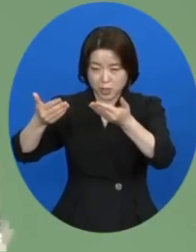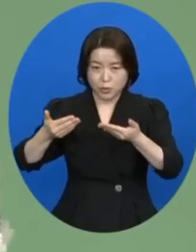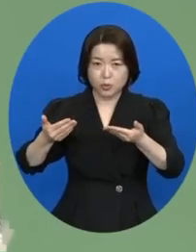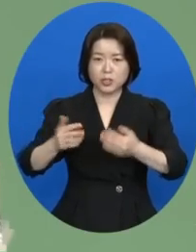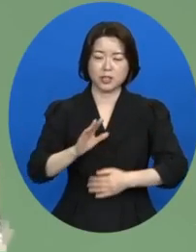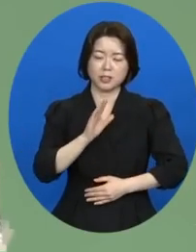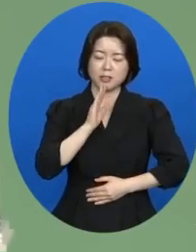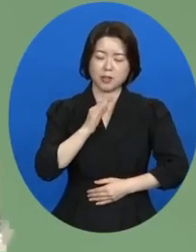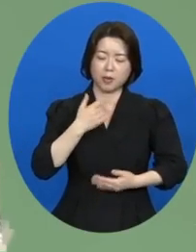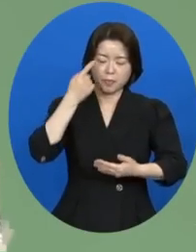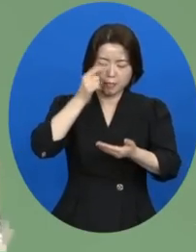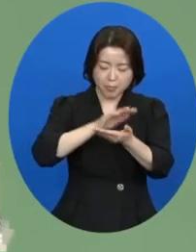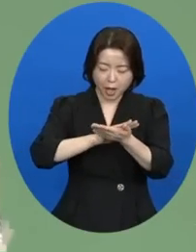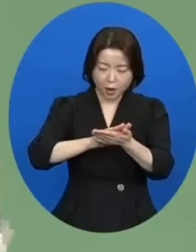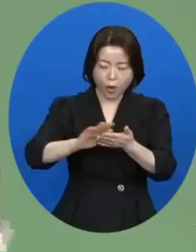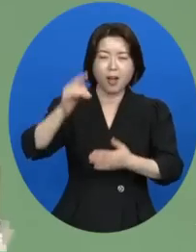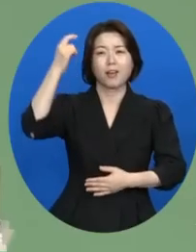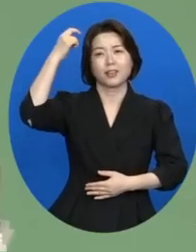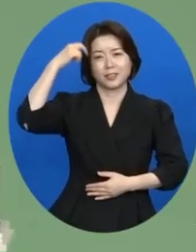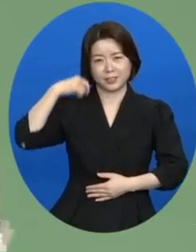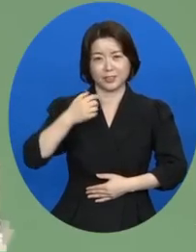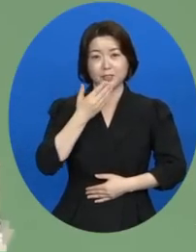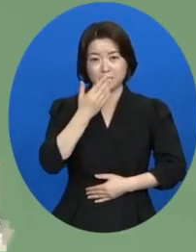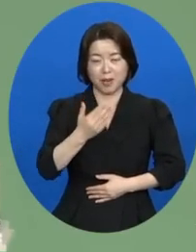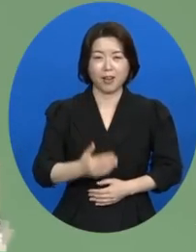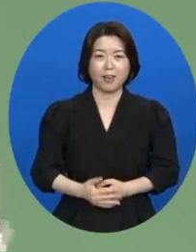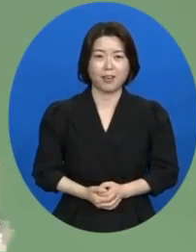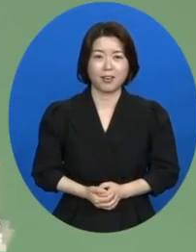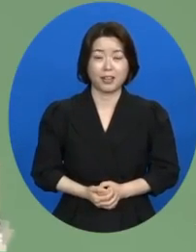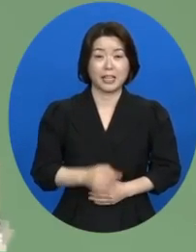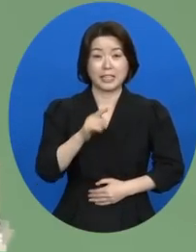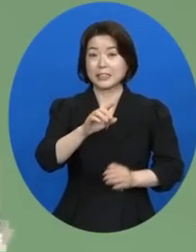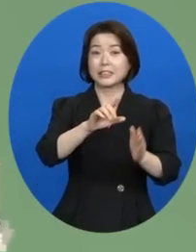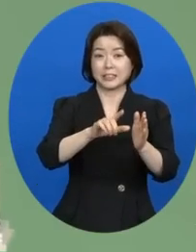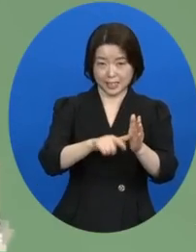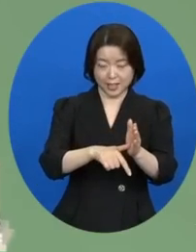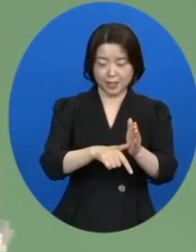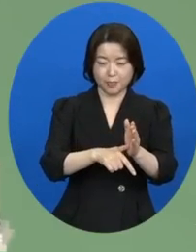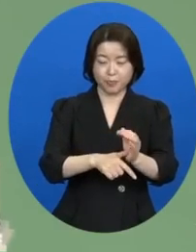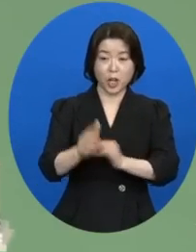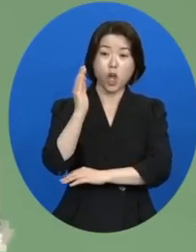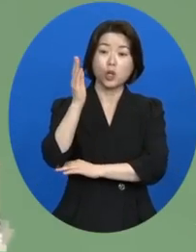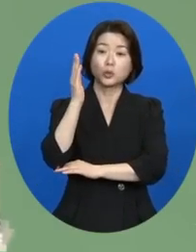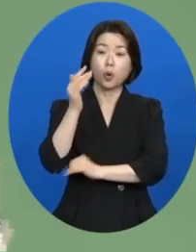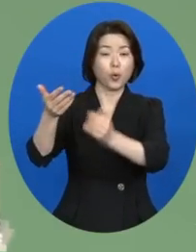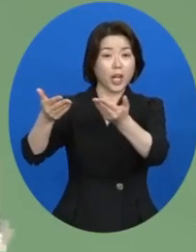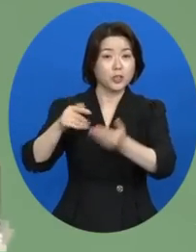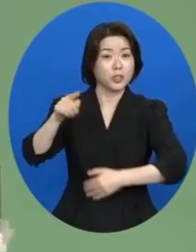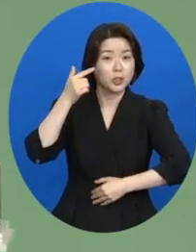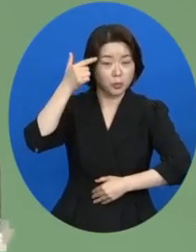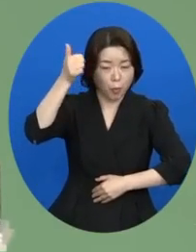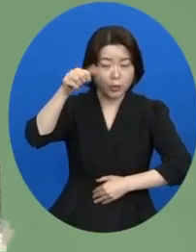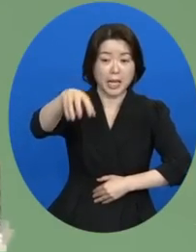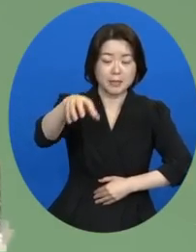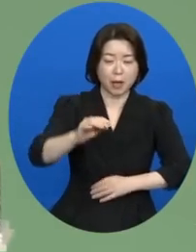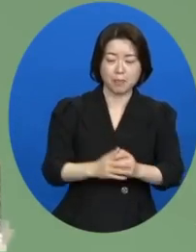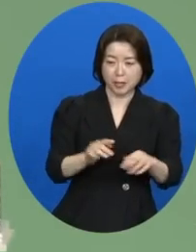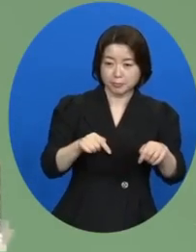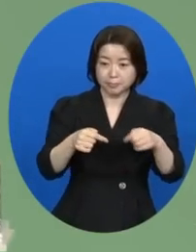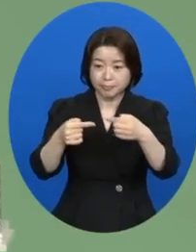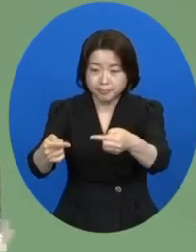참 평화를 느낄 수 있었습니다. 그 시간 저는 설교하시는 목사님 앞으로